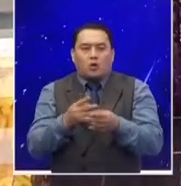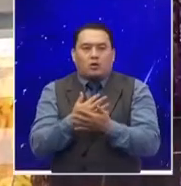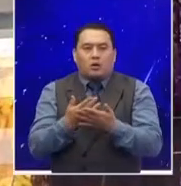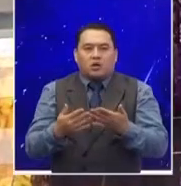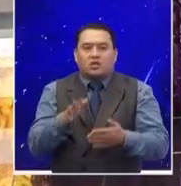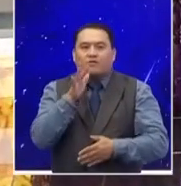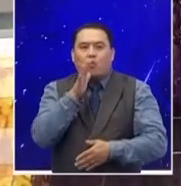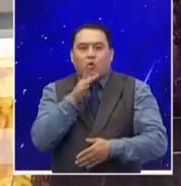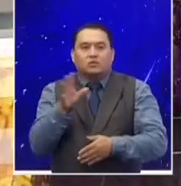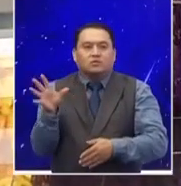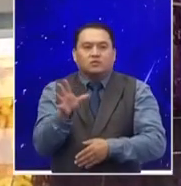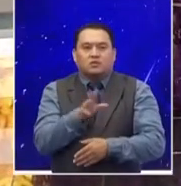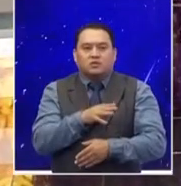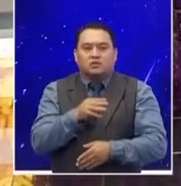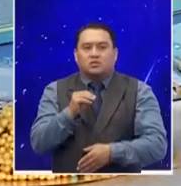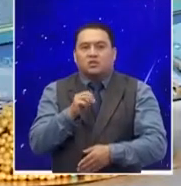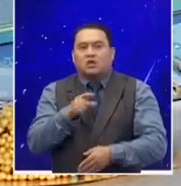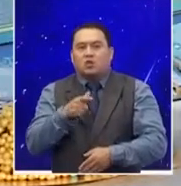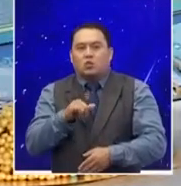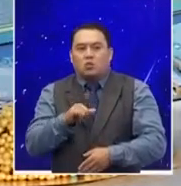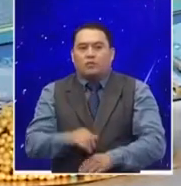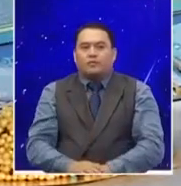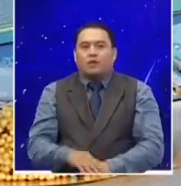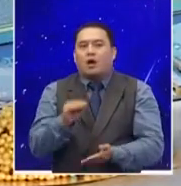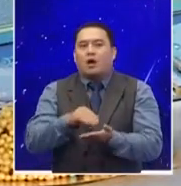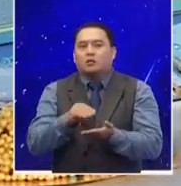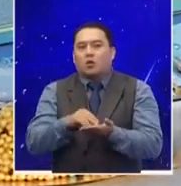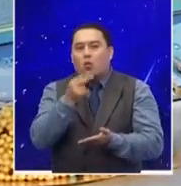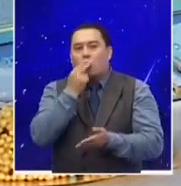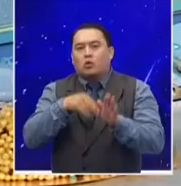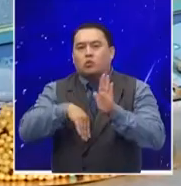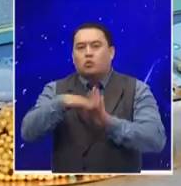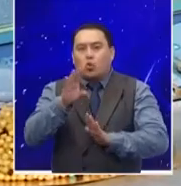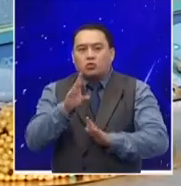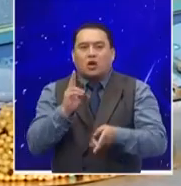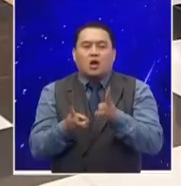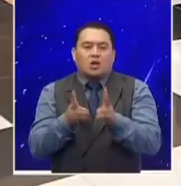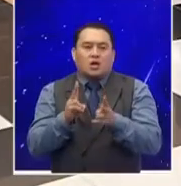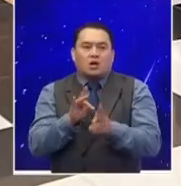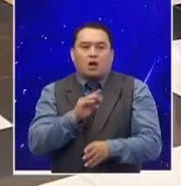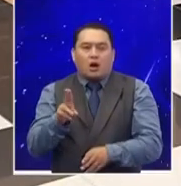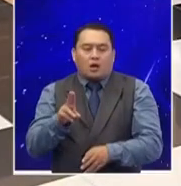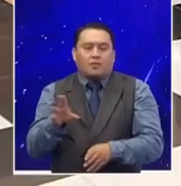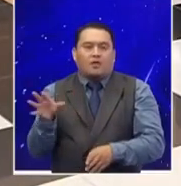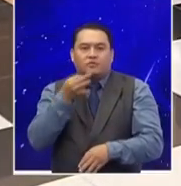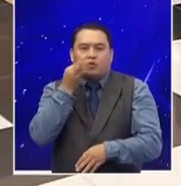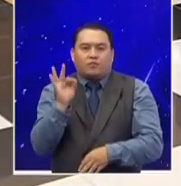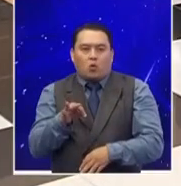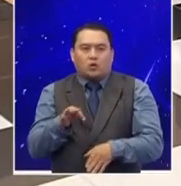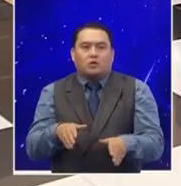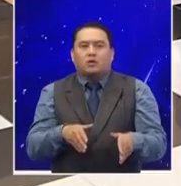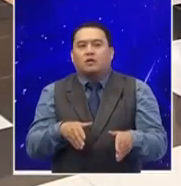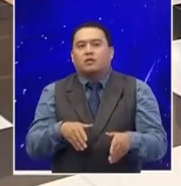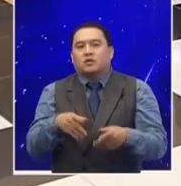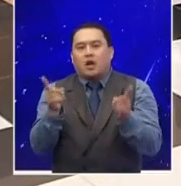разных возрастов со всех уголков Житысусского края. Оценивалось кушание лучшими кулинарами республики не только по вкусу. Приветствовался